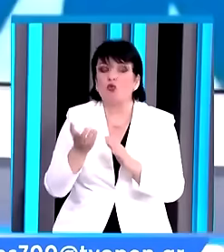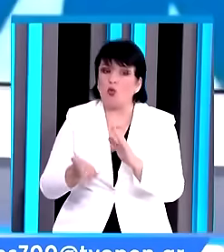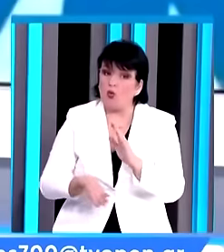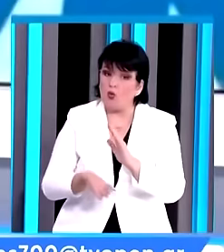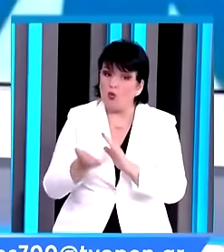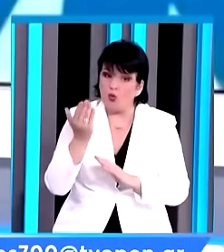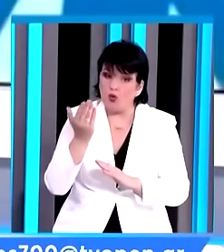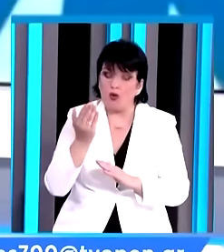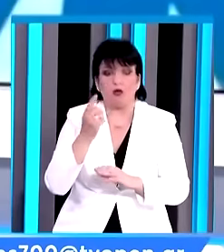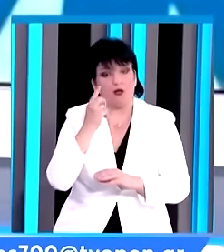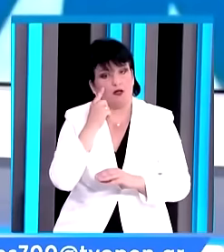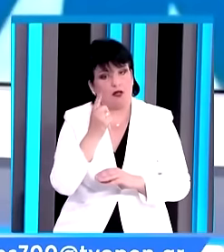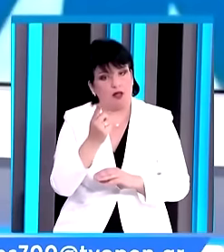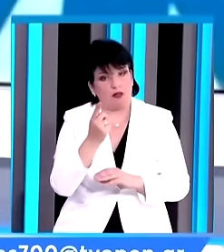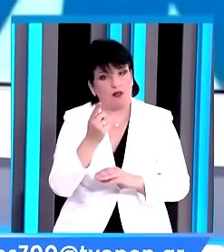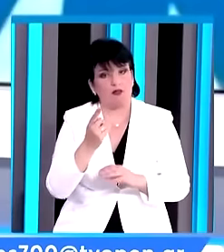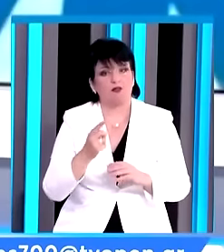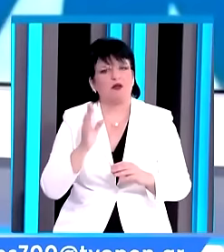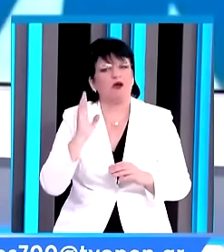Κοιτάξτε,